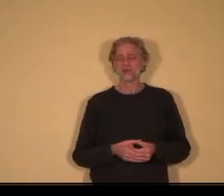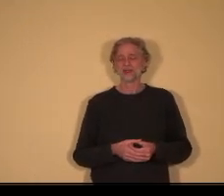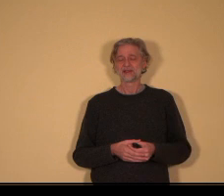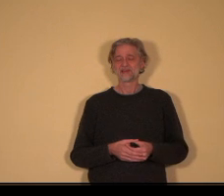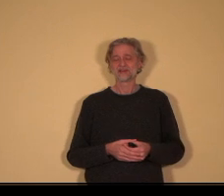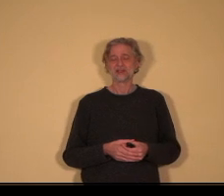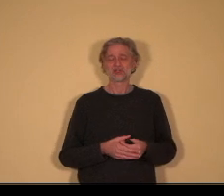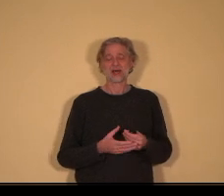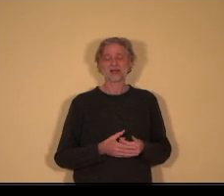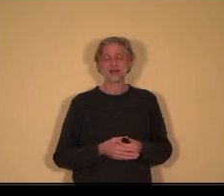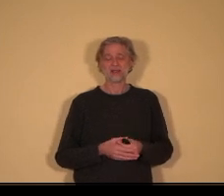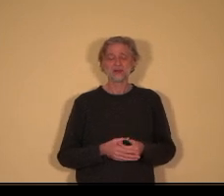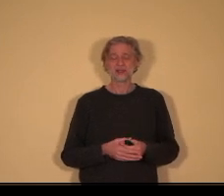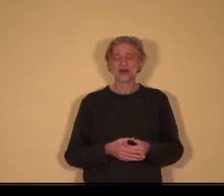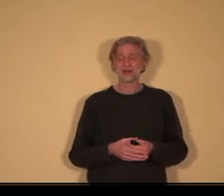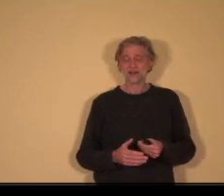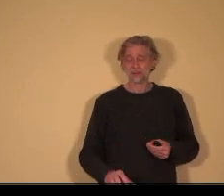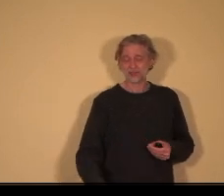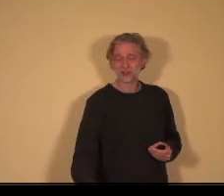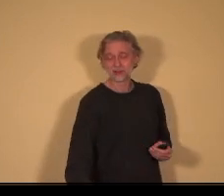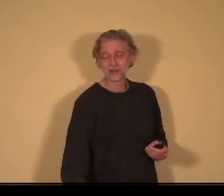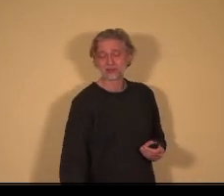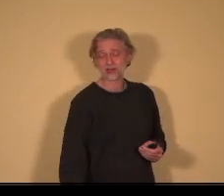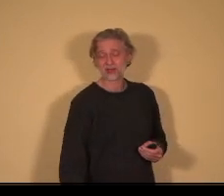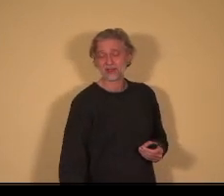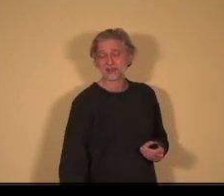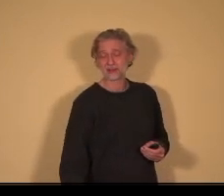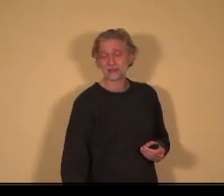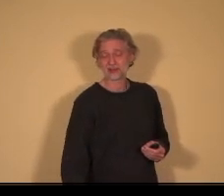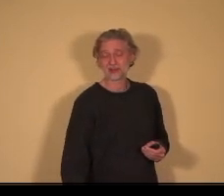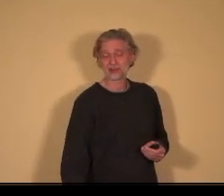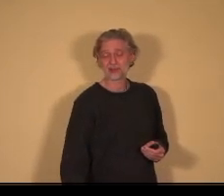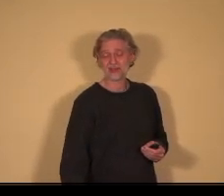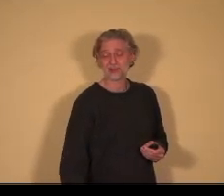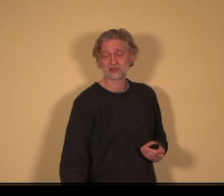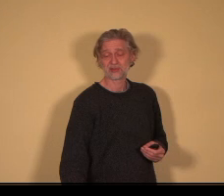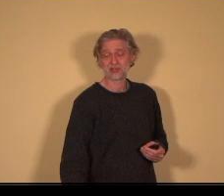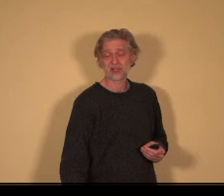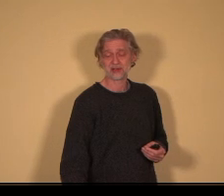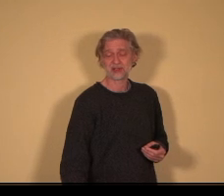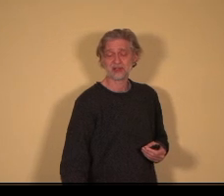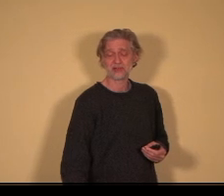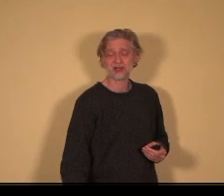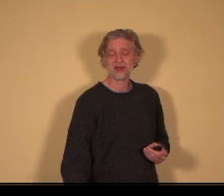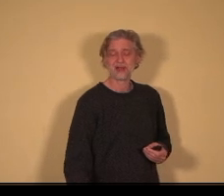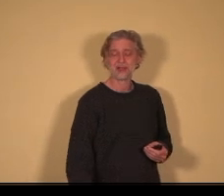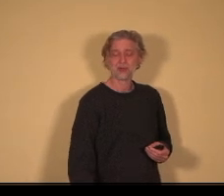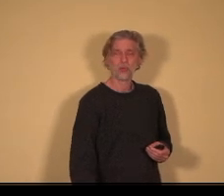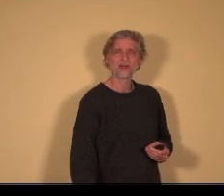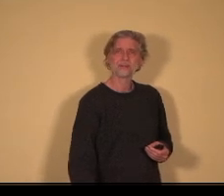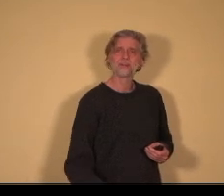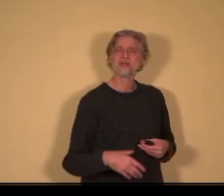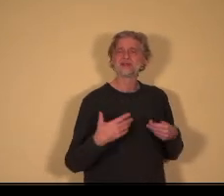so, dass die starken El Niño-Jahre, eben hier diese Skala hier endet im Jahr 2016, das war ein sehr starkes El Niño-Jahr,